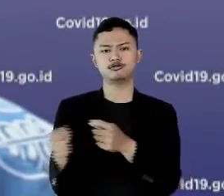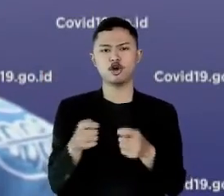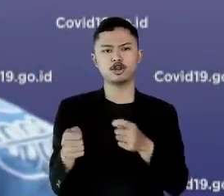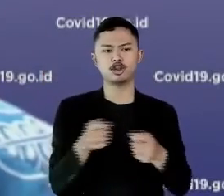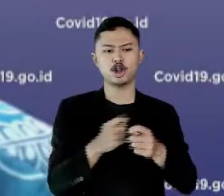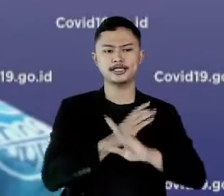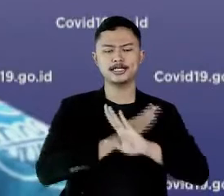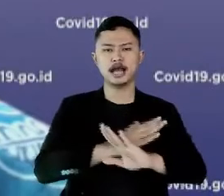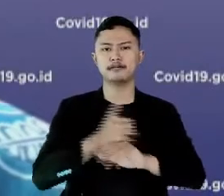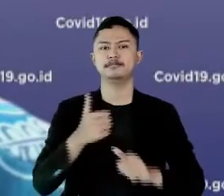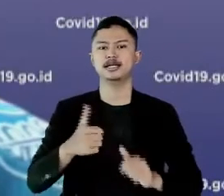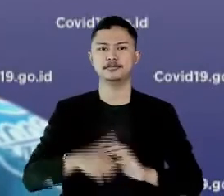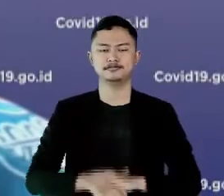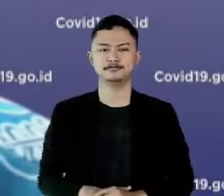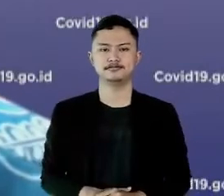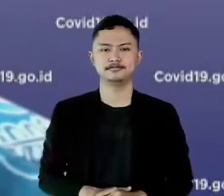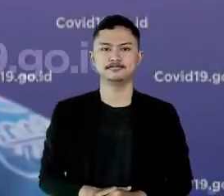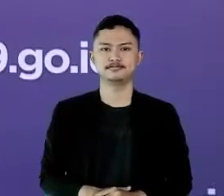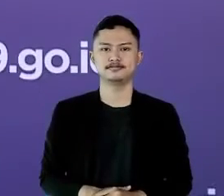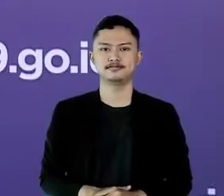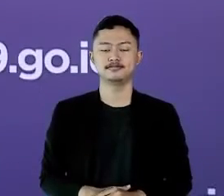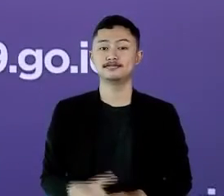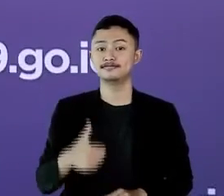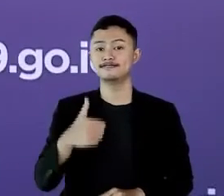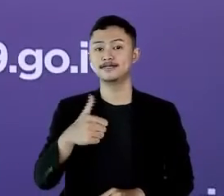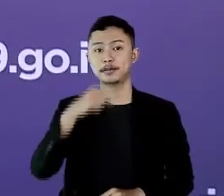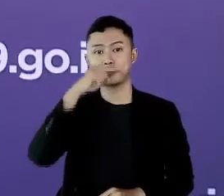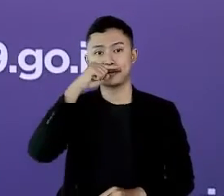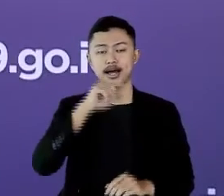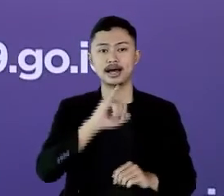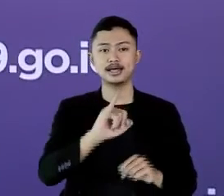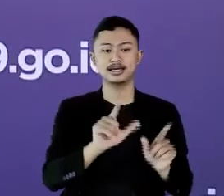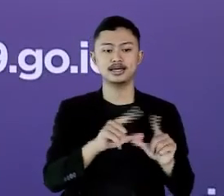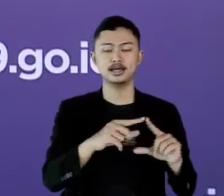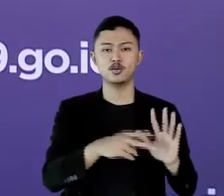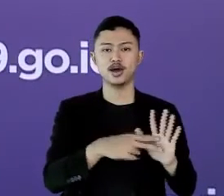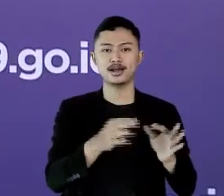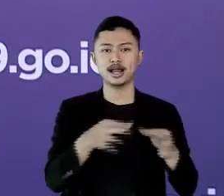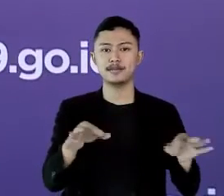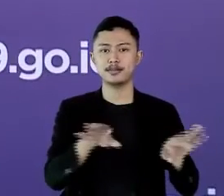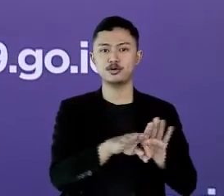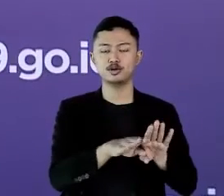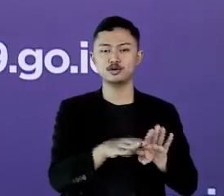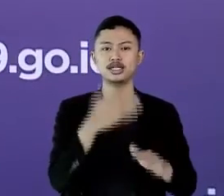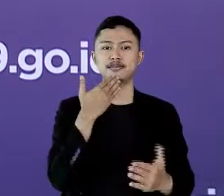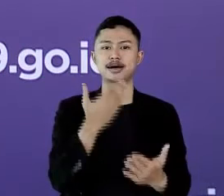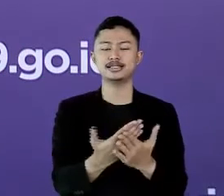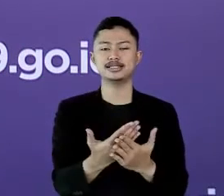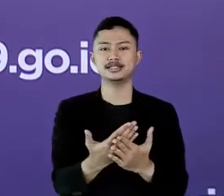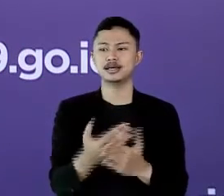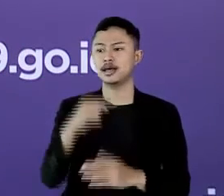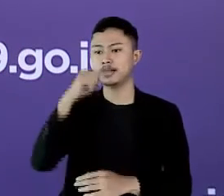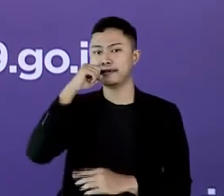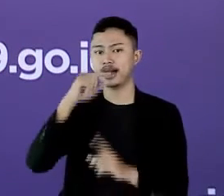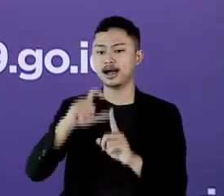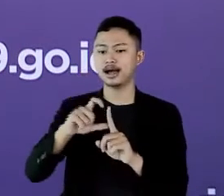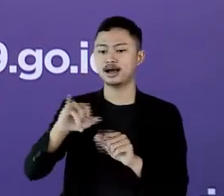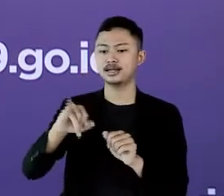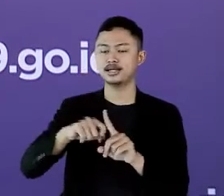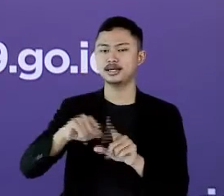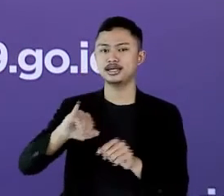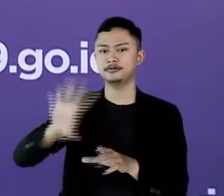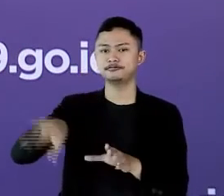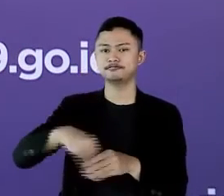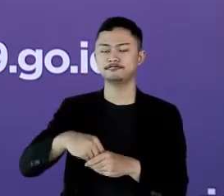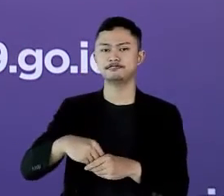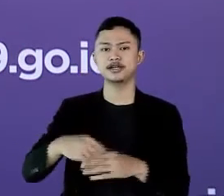di Indonesia. Baik, Pak Iwan terima kasih atas closing statement yang Anda sudah sampaikan, dan Pak Diki juga terima kasih sudah